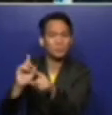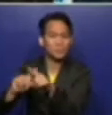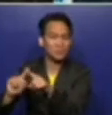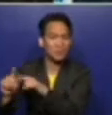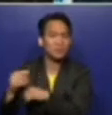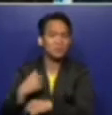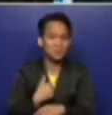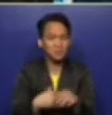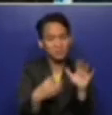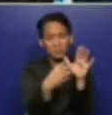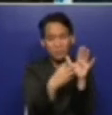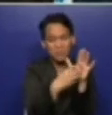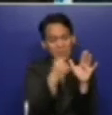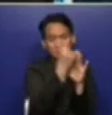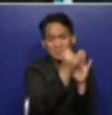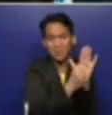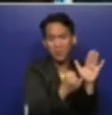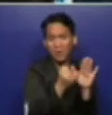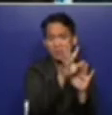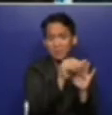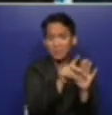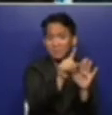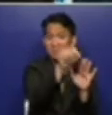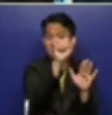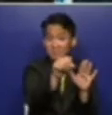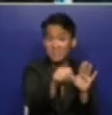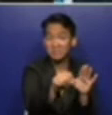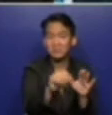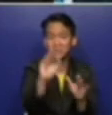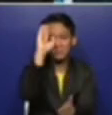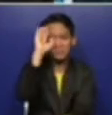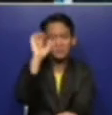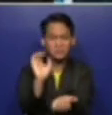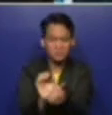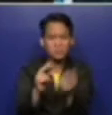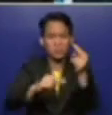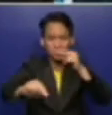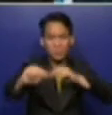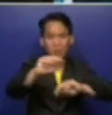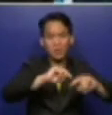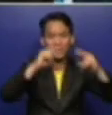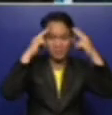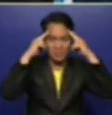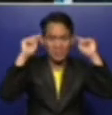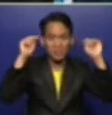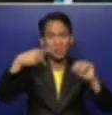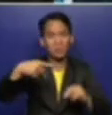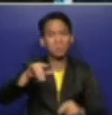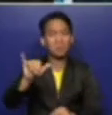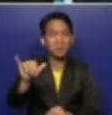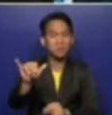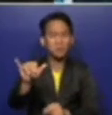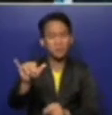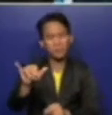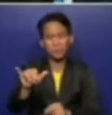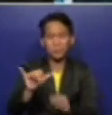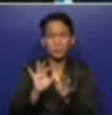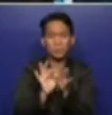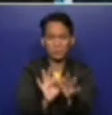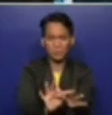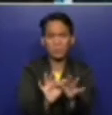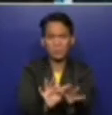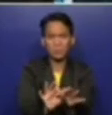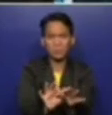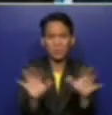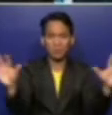รียนว่ารัฐบาลโดยท่านนายกตรีต้องมีความห่วงใยนะครับก็จะทำไม่ทำให้มีการเผชิญหน้ากัน